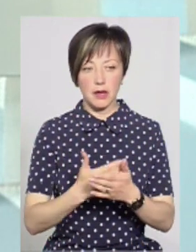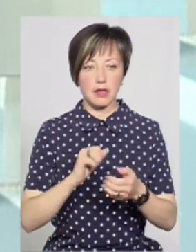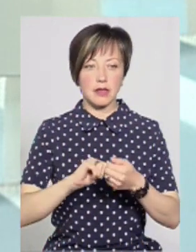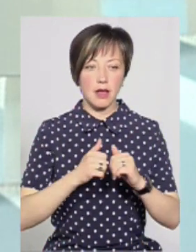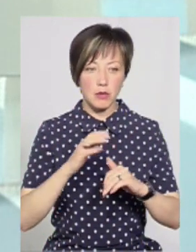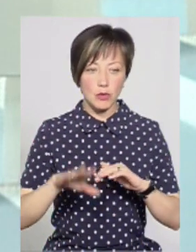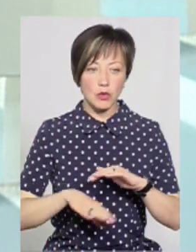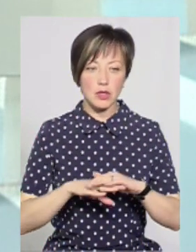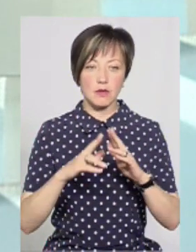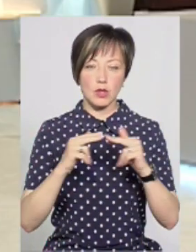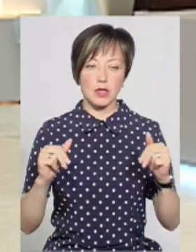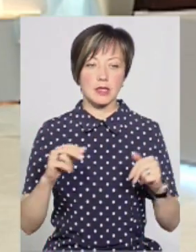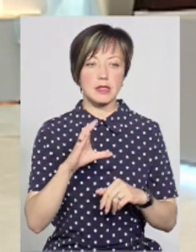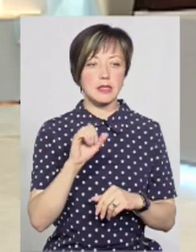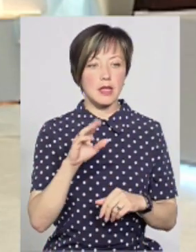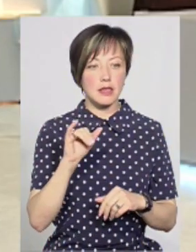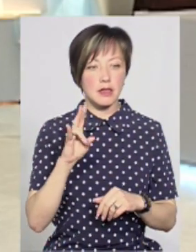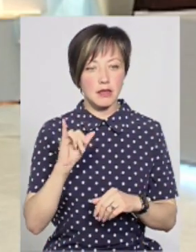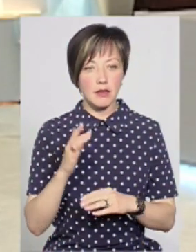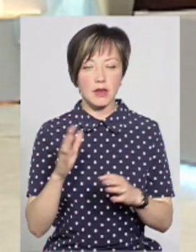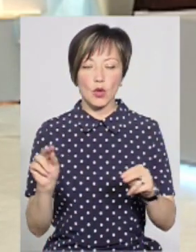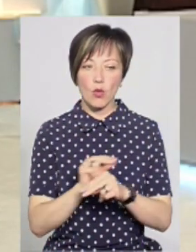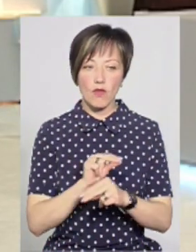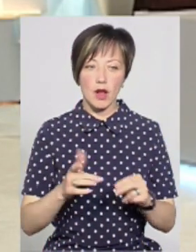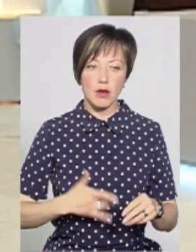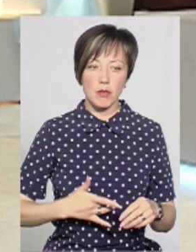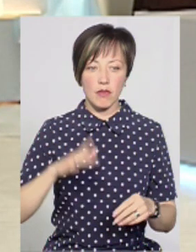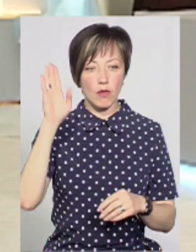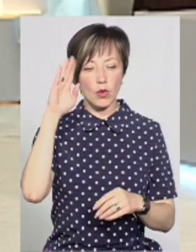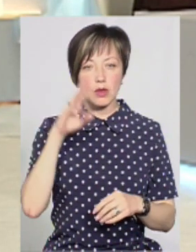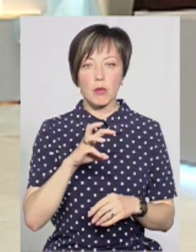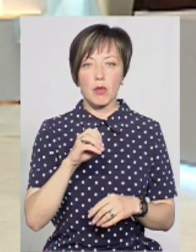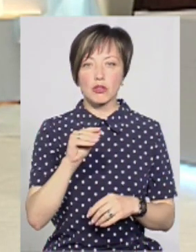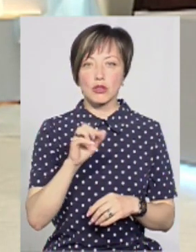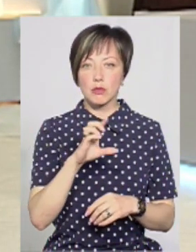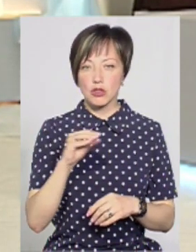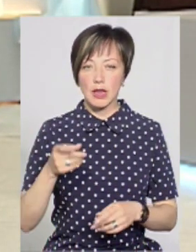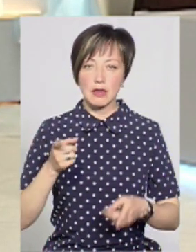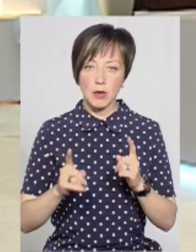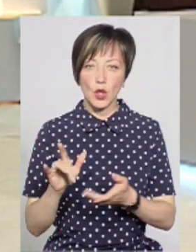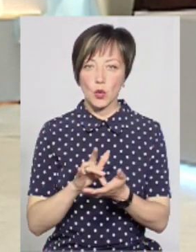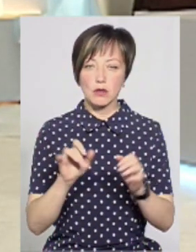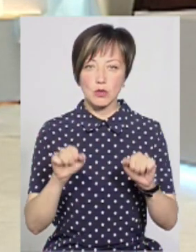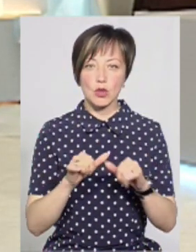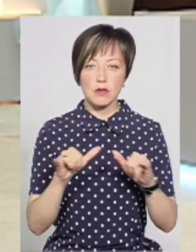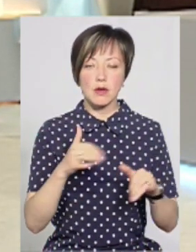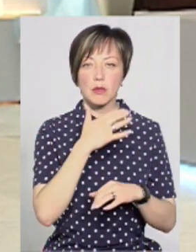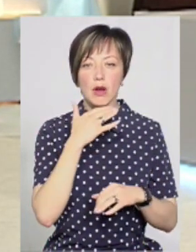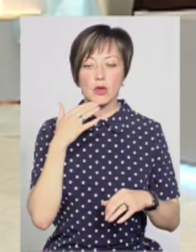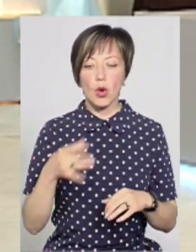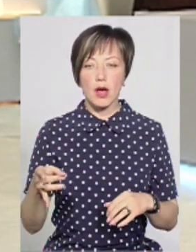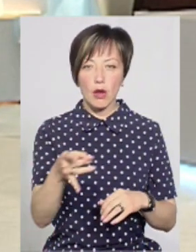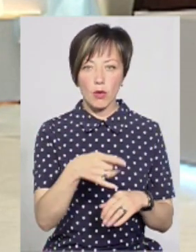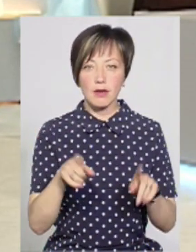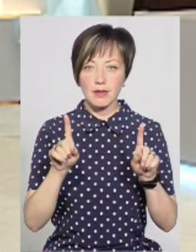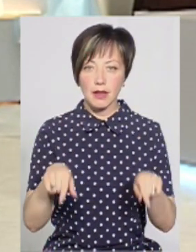Кам'янець, Подільський, Фортеця, Сатанів з його лікувальними водами, там ще Меджибіж, можливо. Але насправді туризм може розвиватися в багатьох